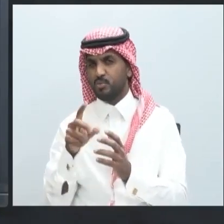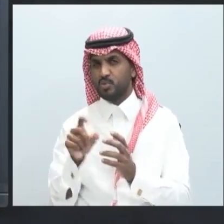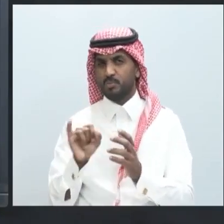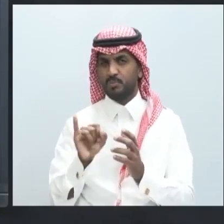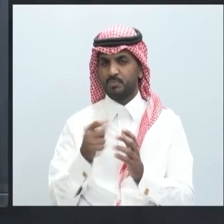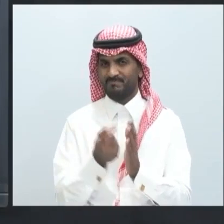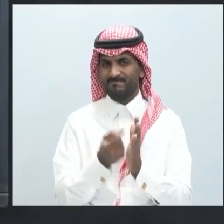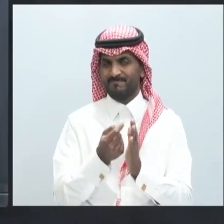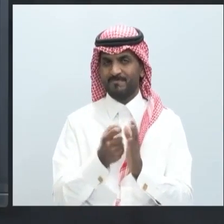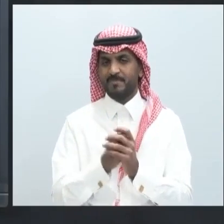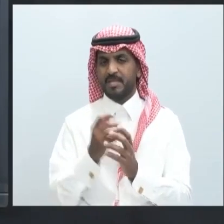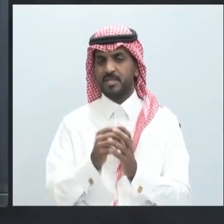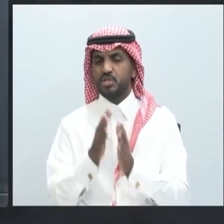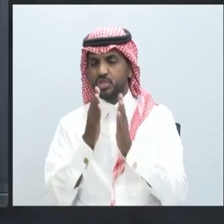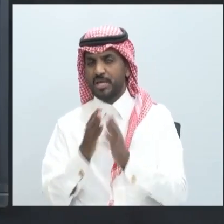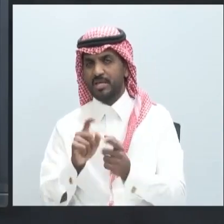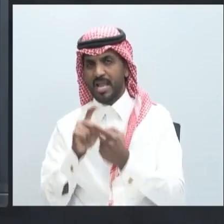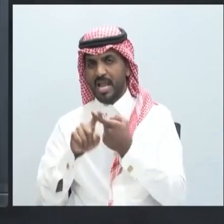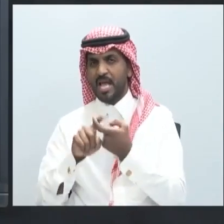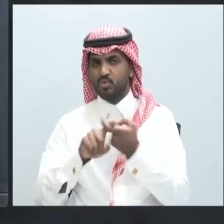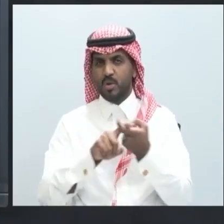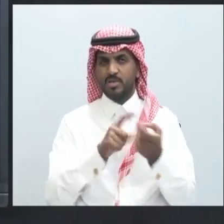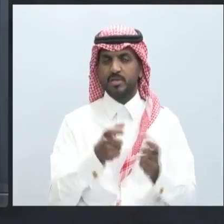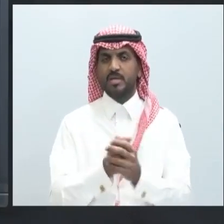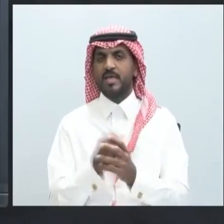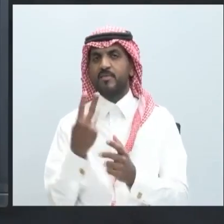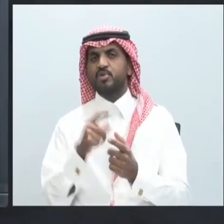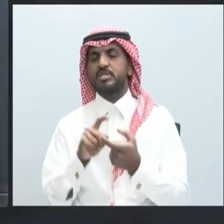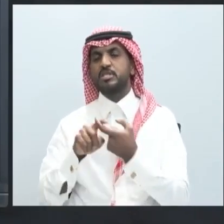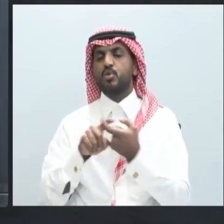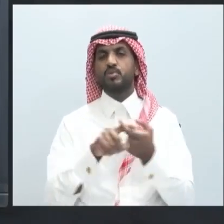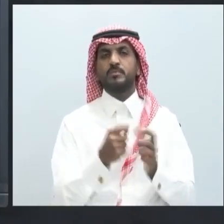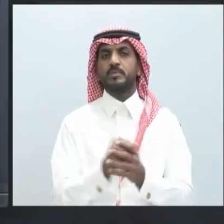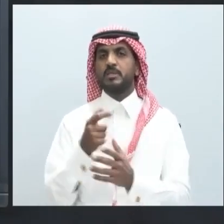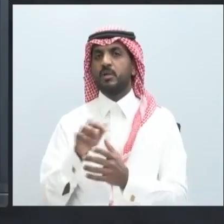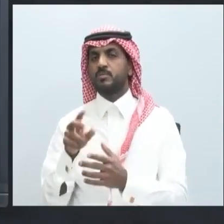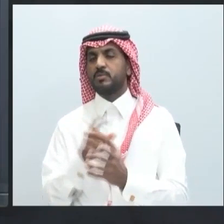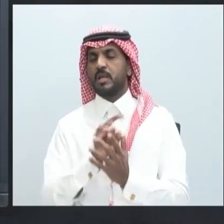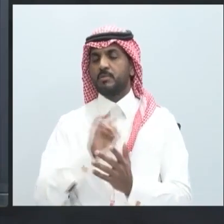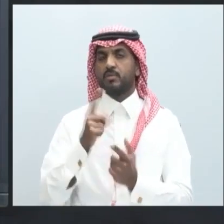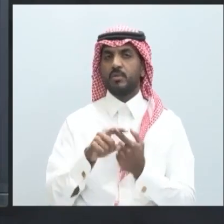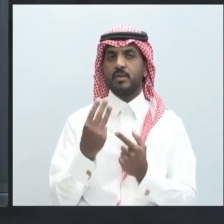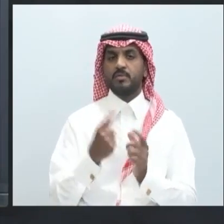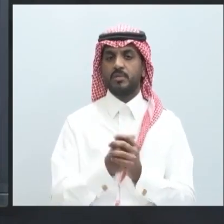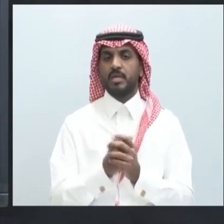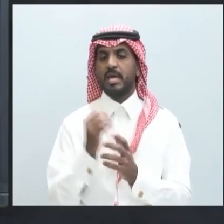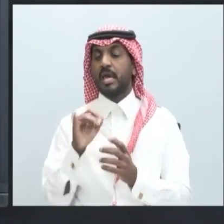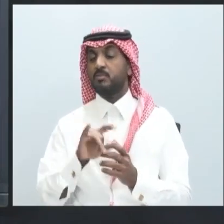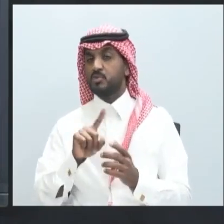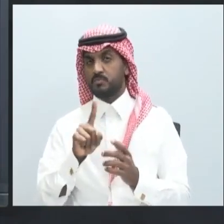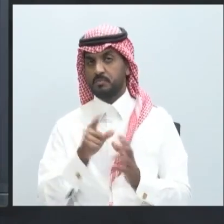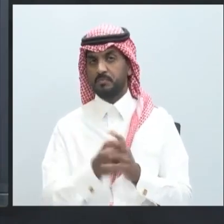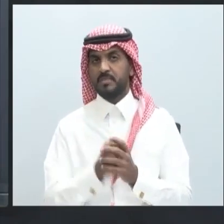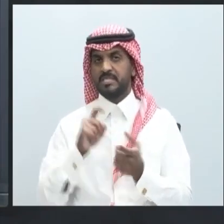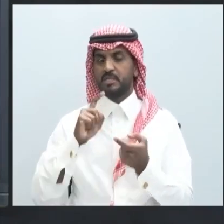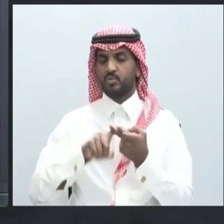ذكرنا تاتي على شكل ازواج على 23 زوج من الكروموسومات لم نذكر 23 كروموسوم نحن نذكر 23